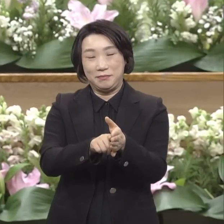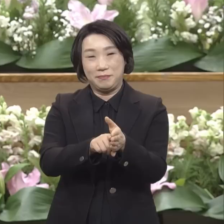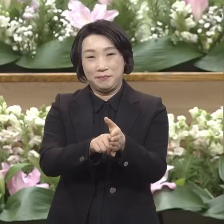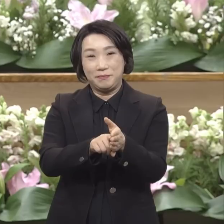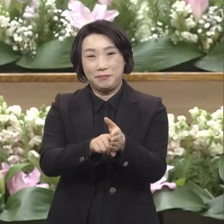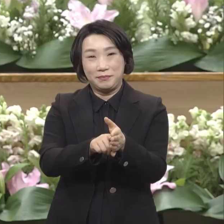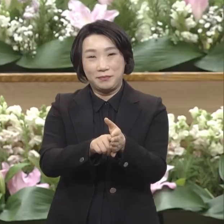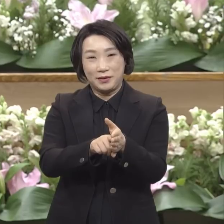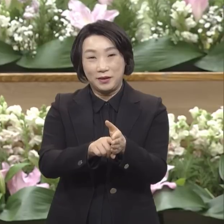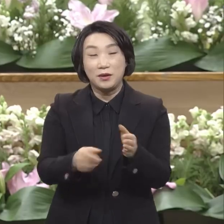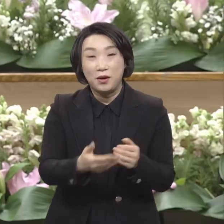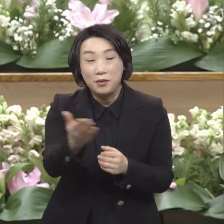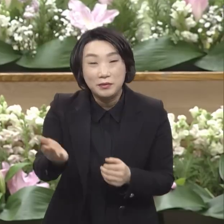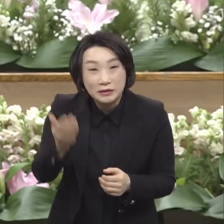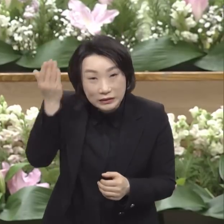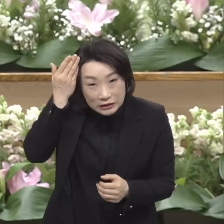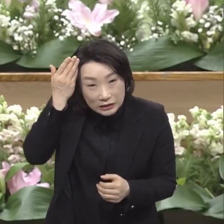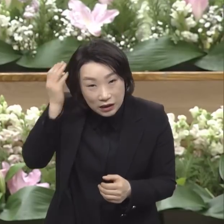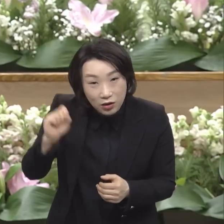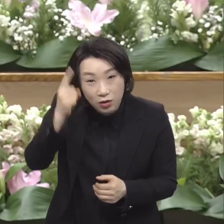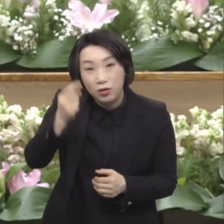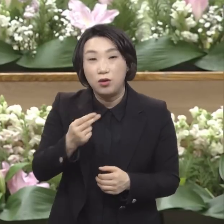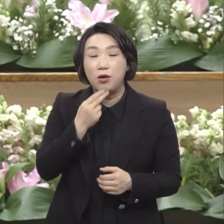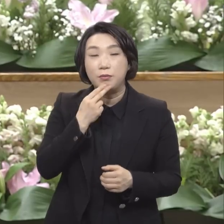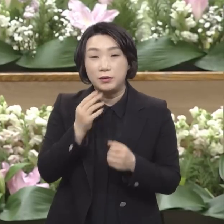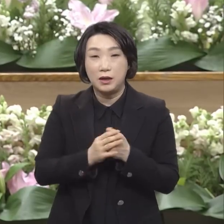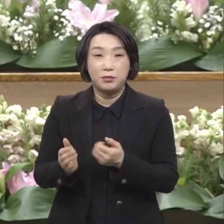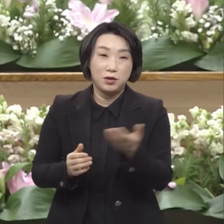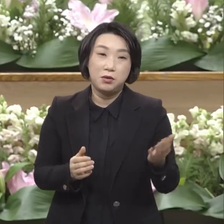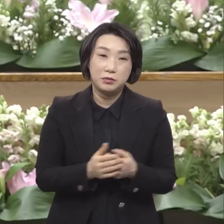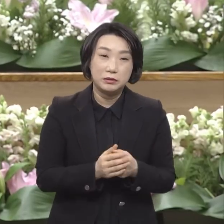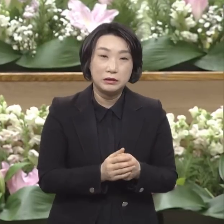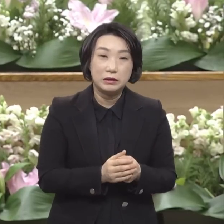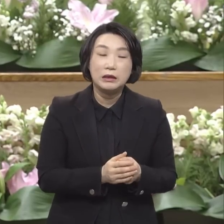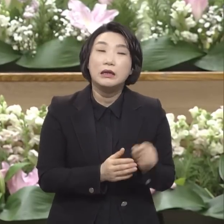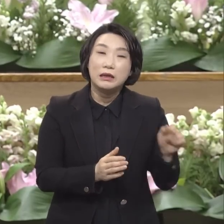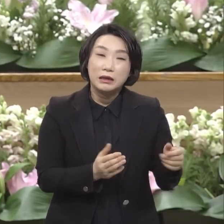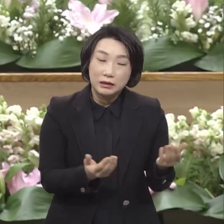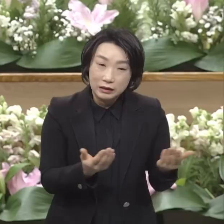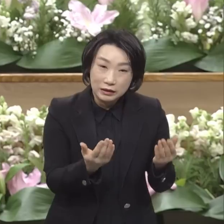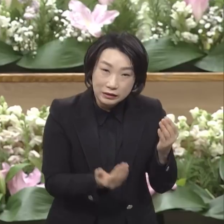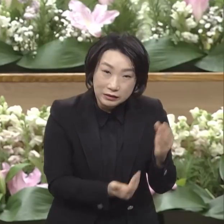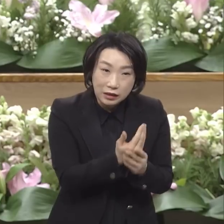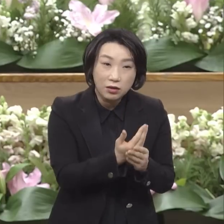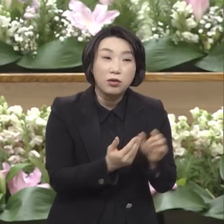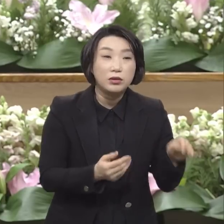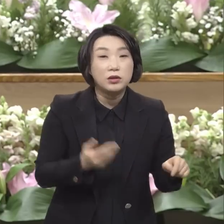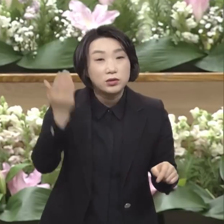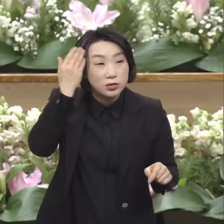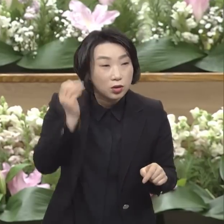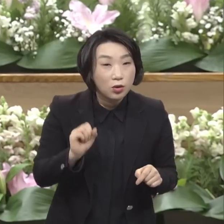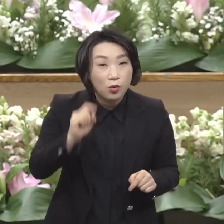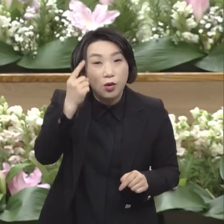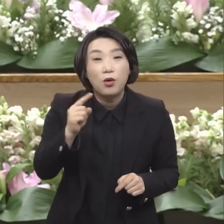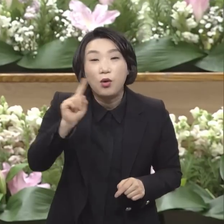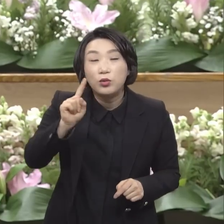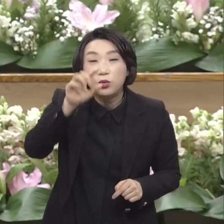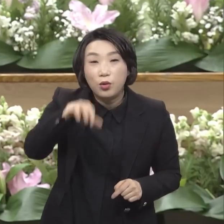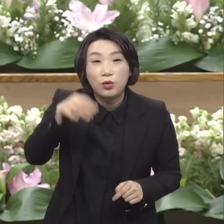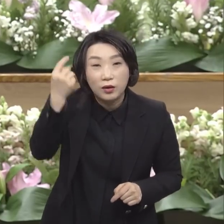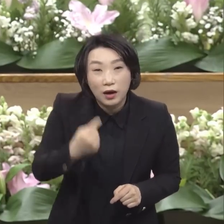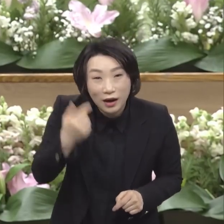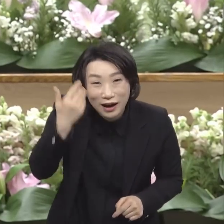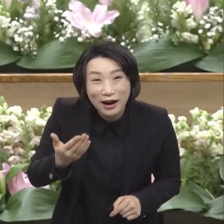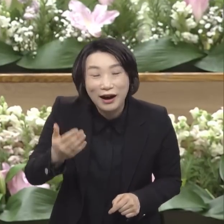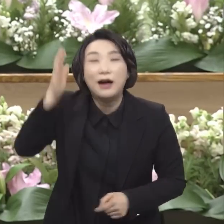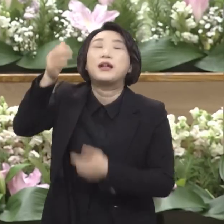실상이 지식에서 오지 못했기 때문에 이런 일이 벌어지는데, 그 지식이 어디서 와야 하느냐?